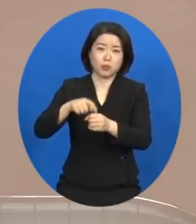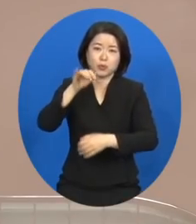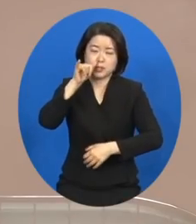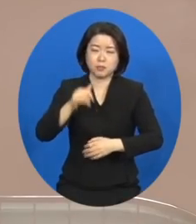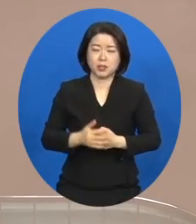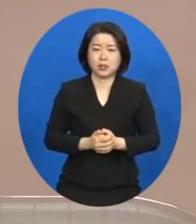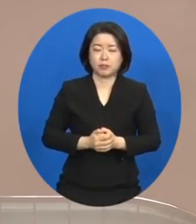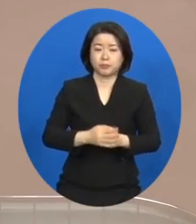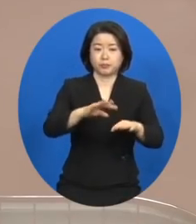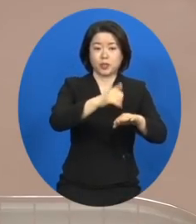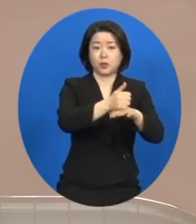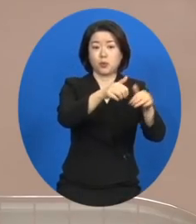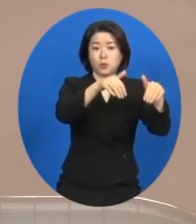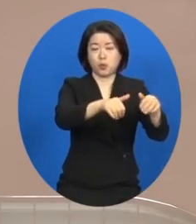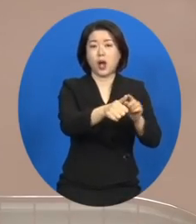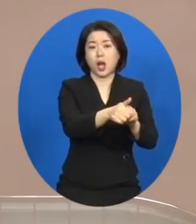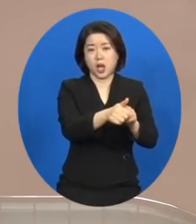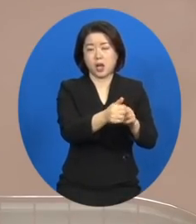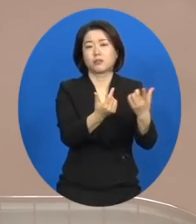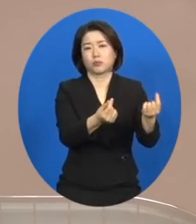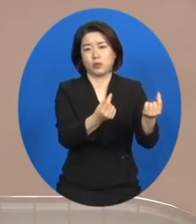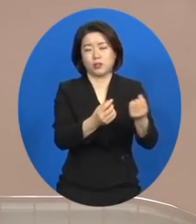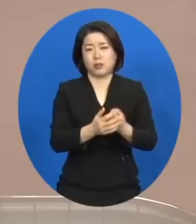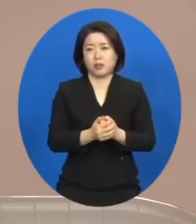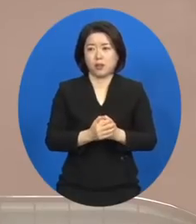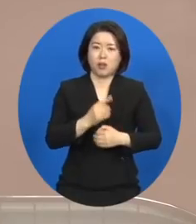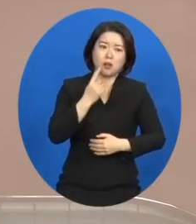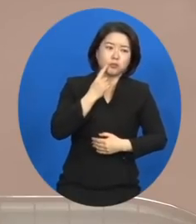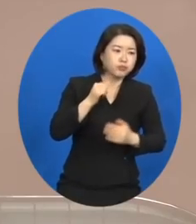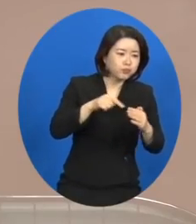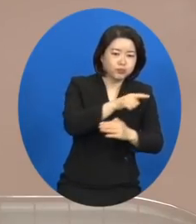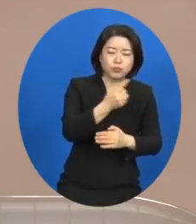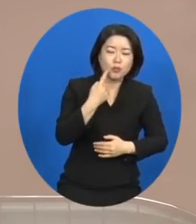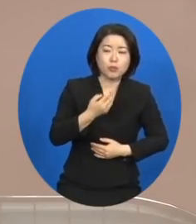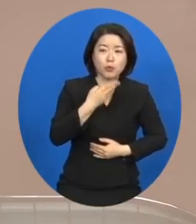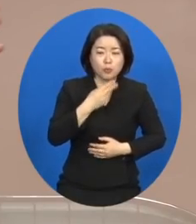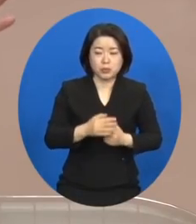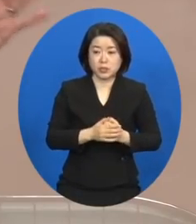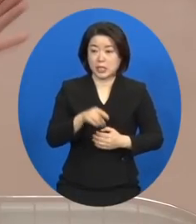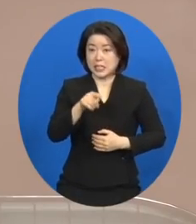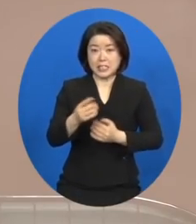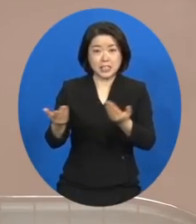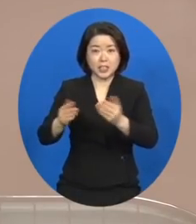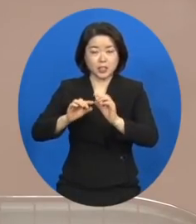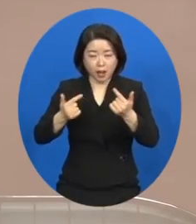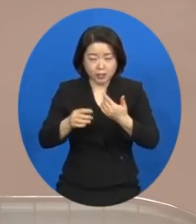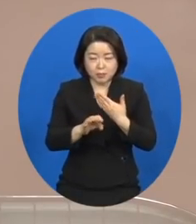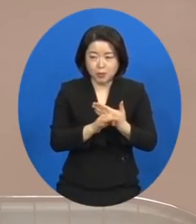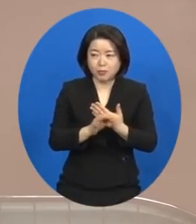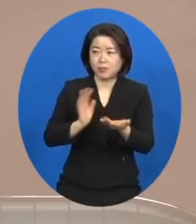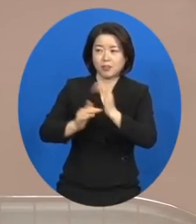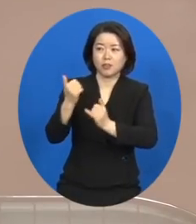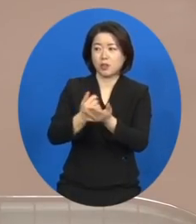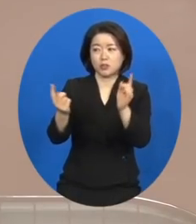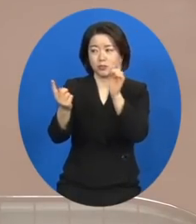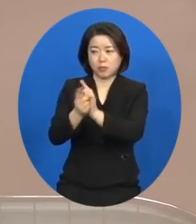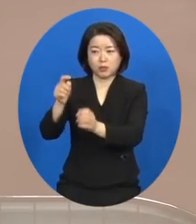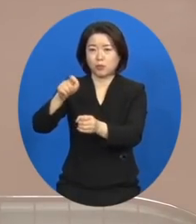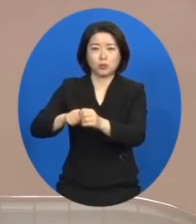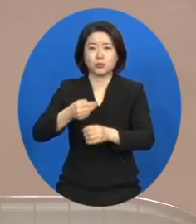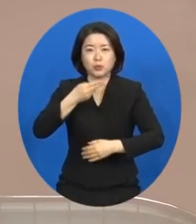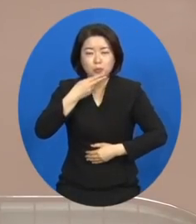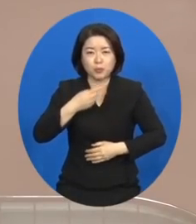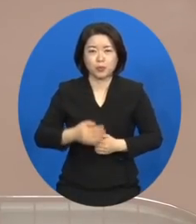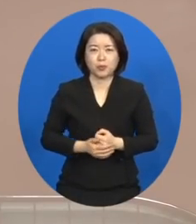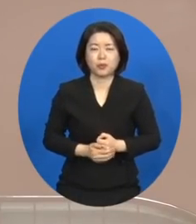마찬가지입니다. 부러울 것이 없었던 이 왕의 신하가 이거 아니라면 뭐 때문에 예수님을 찾아오겠습니까? 그러니까 이 문제